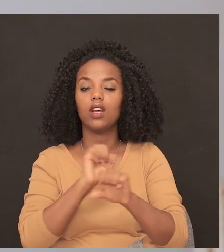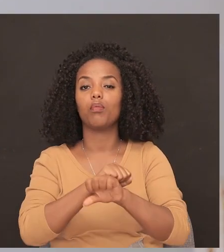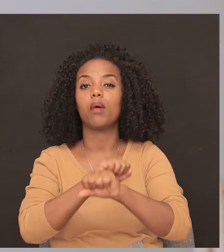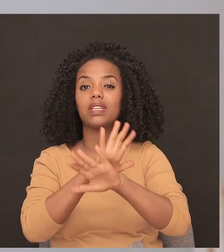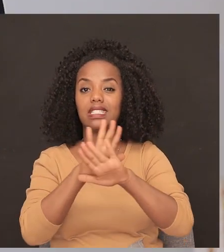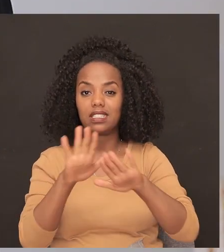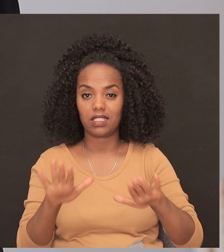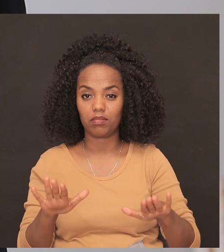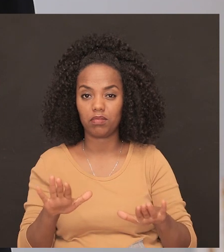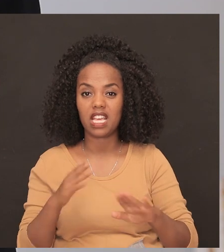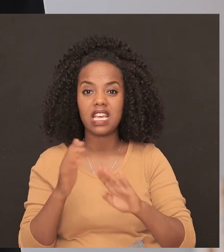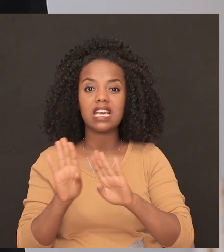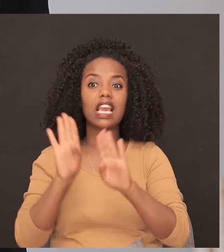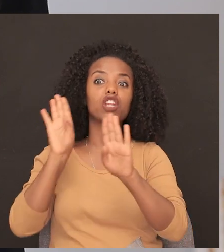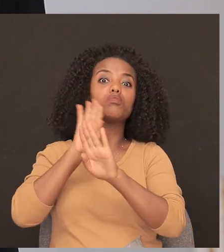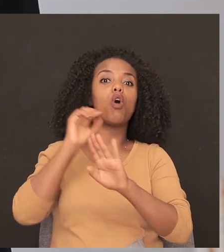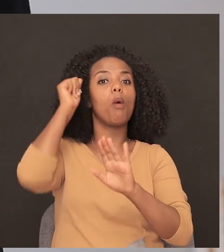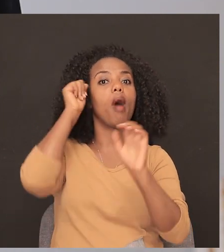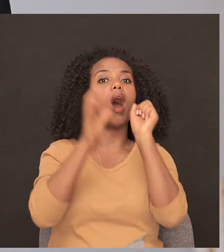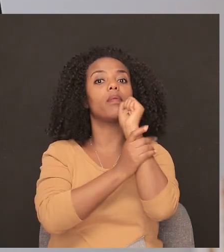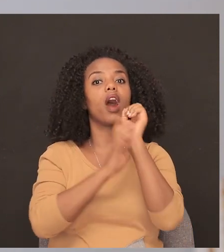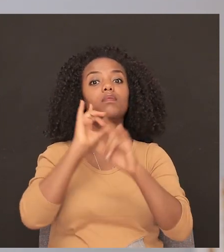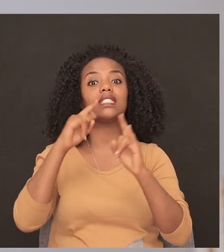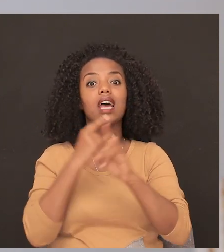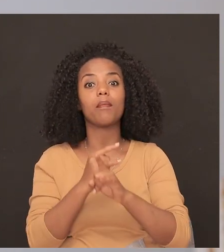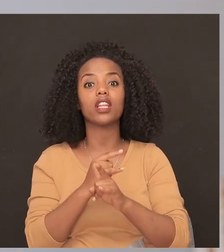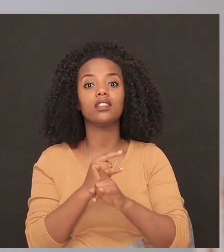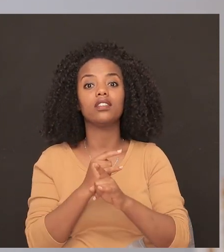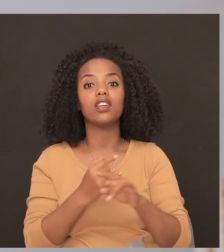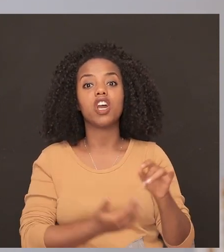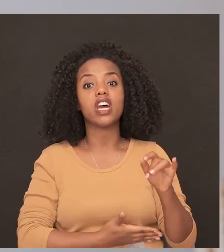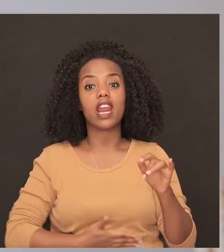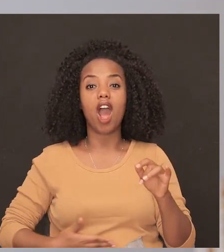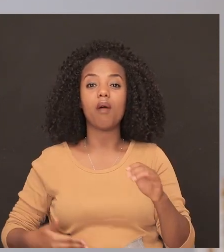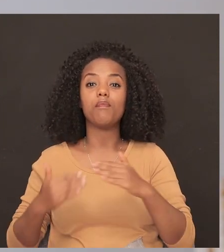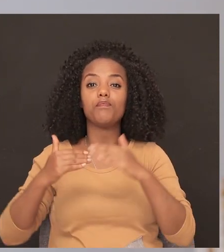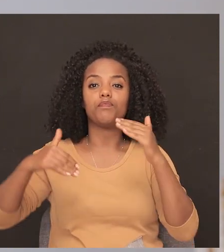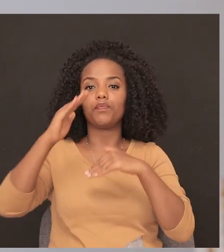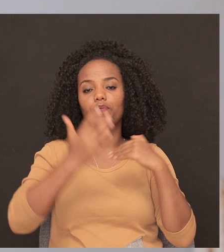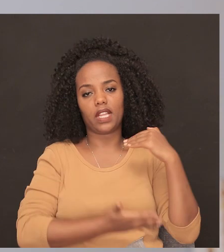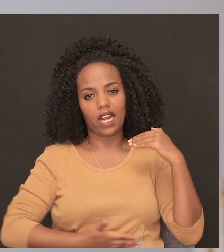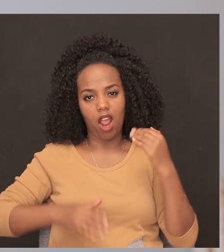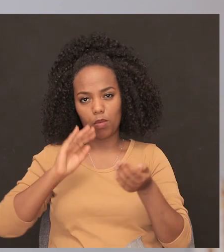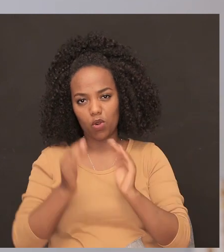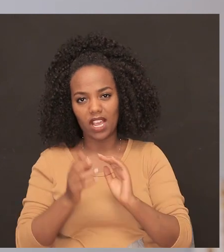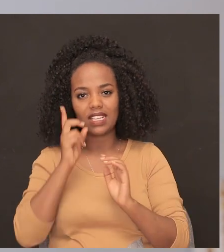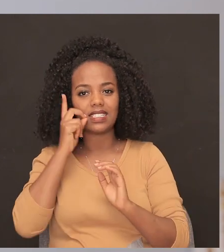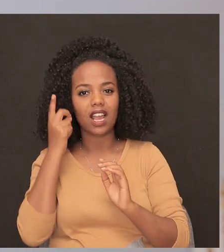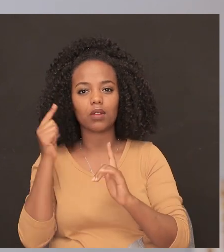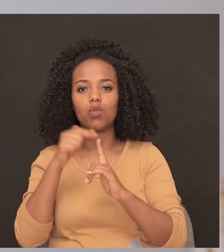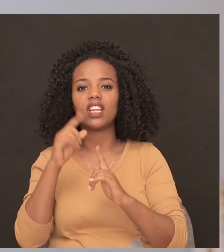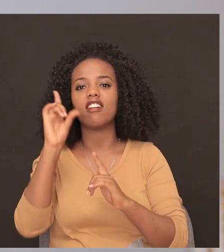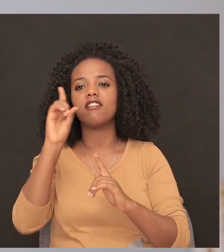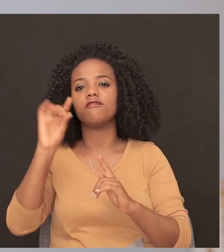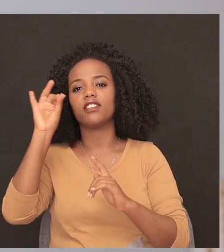በምድርም ቀድሞ በአብርሃም ዘመን ከሆነው ራብ ላይ ረሃብ ሆነ። ይስሐቅም ወደ